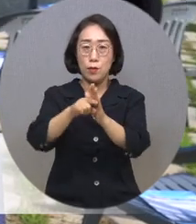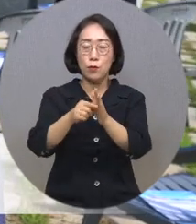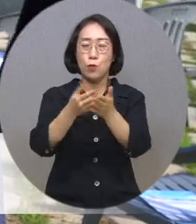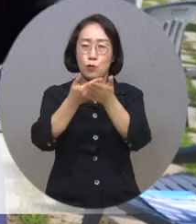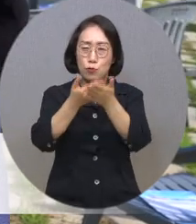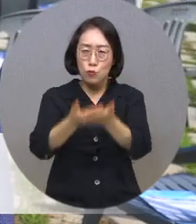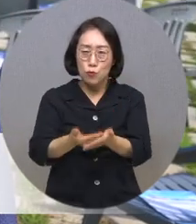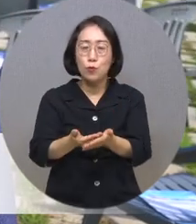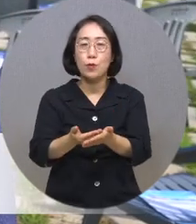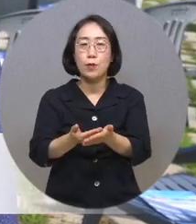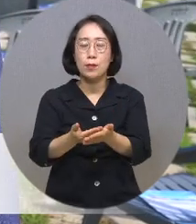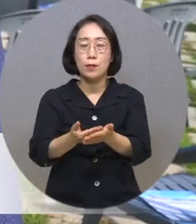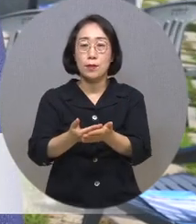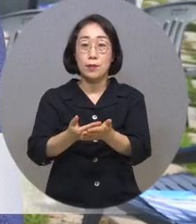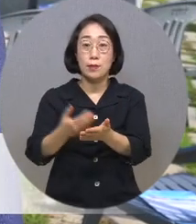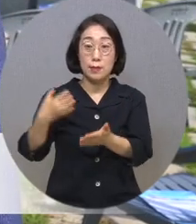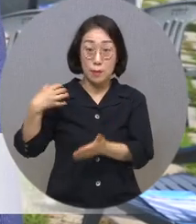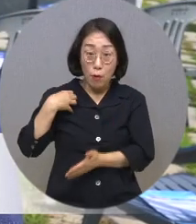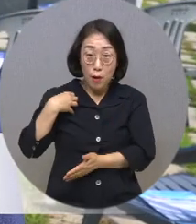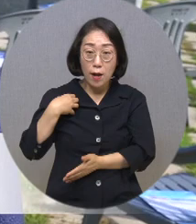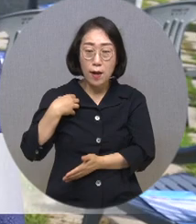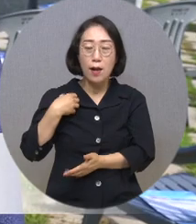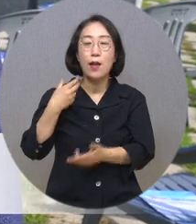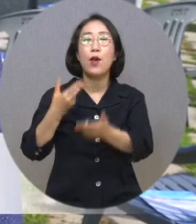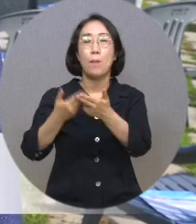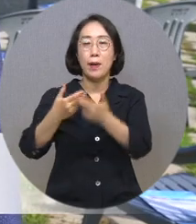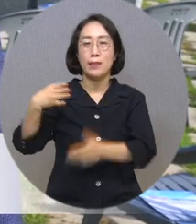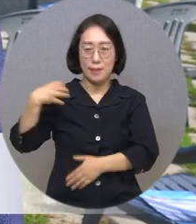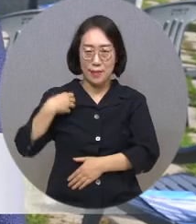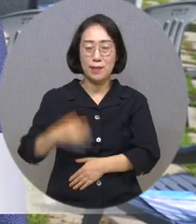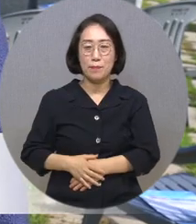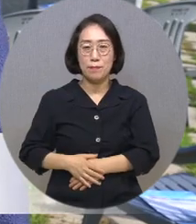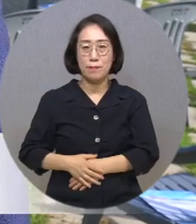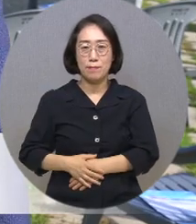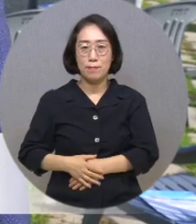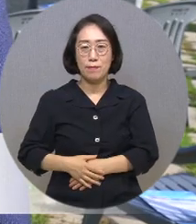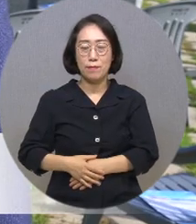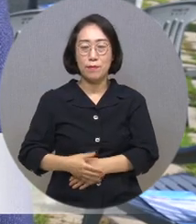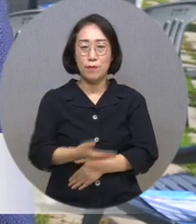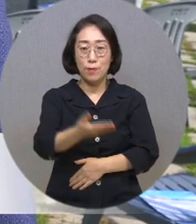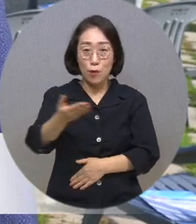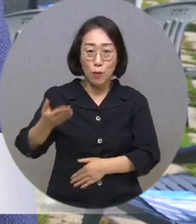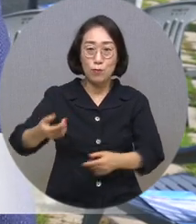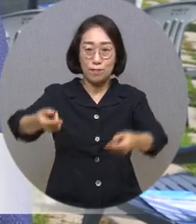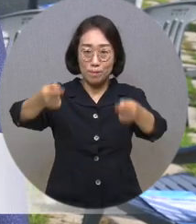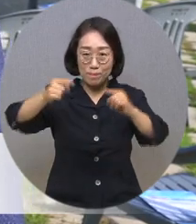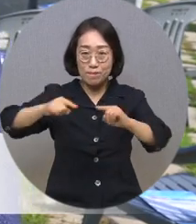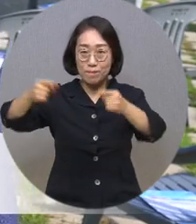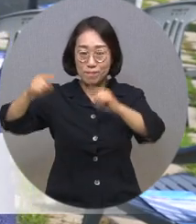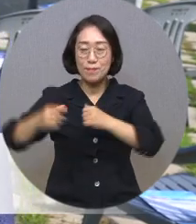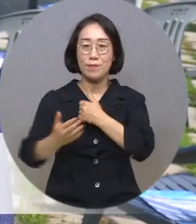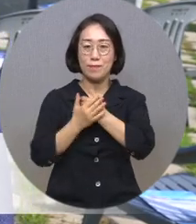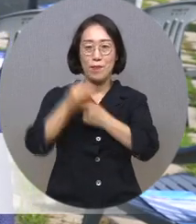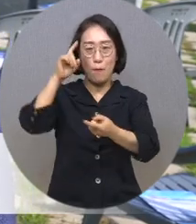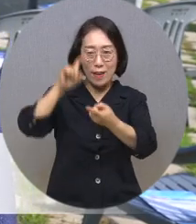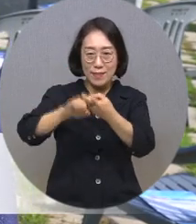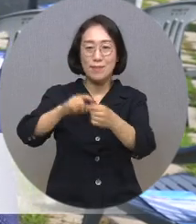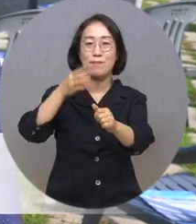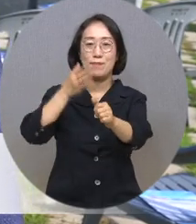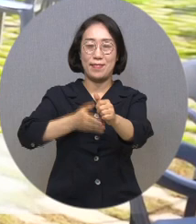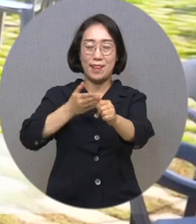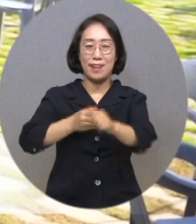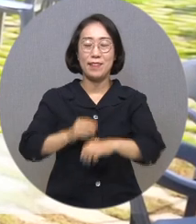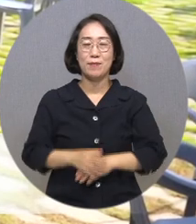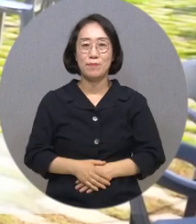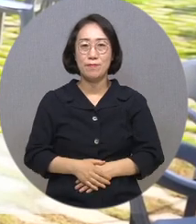중요한 역할을 우리 그 요트협회에서 하게 될 겁니다. 행사에 적극적으로 좀 지원도 부탁드리고 관심을 가져주시면